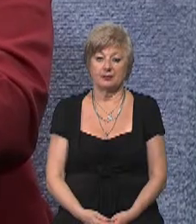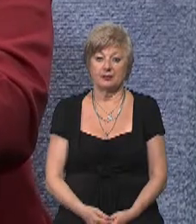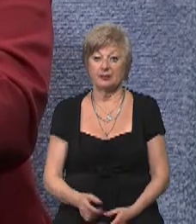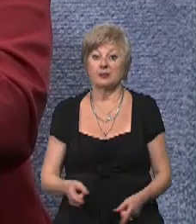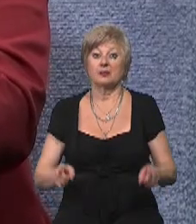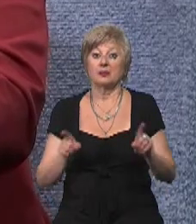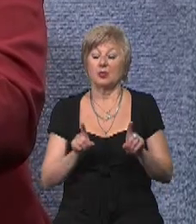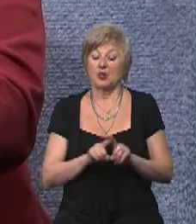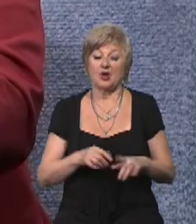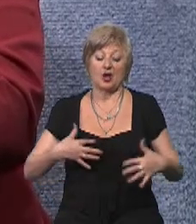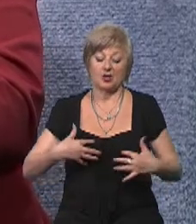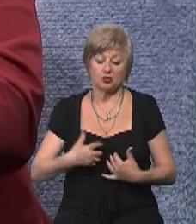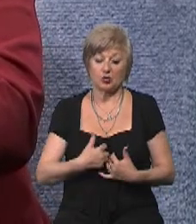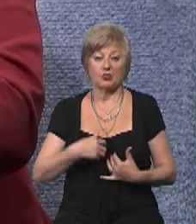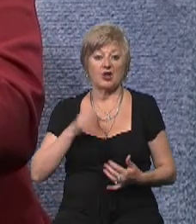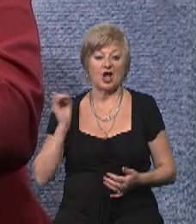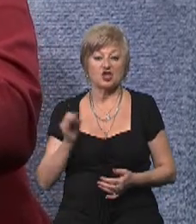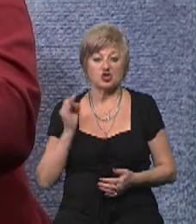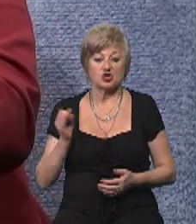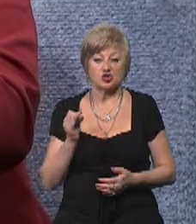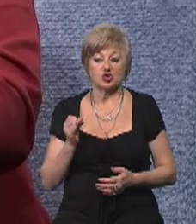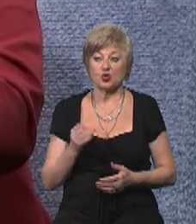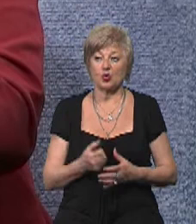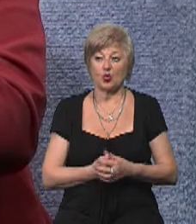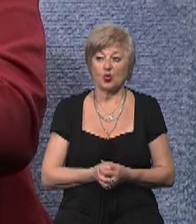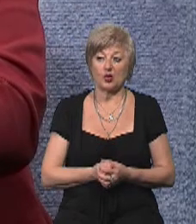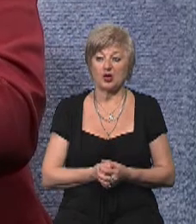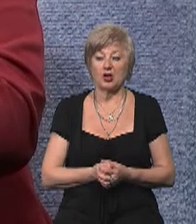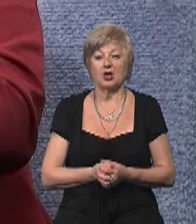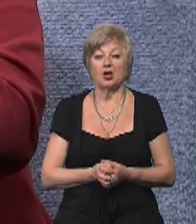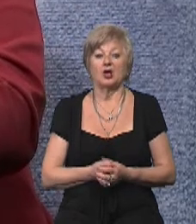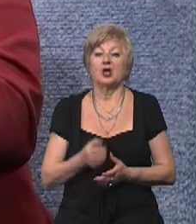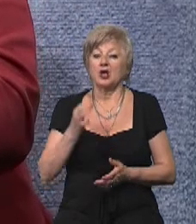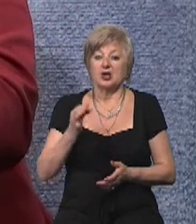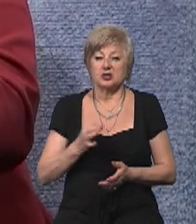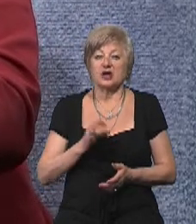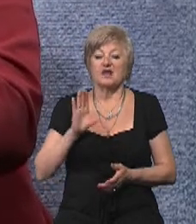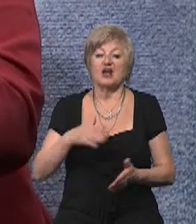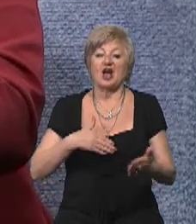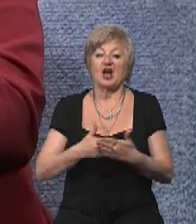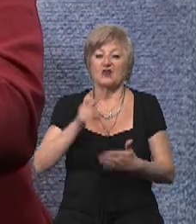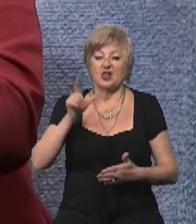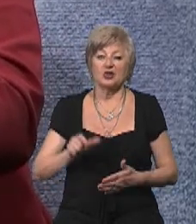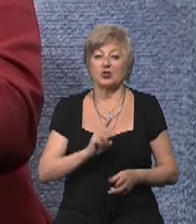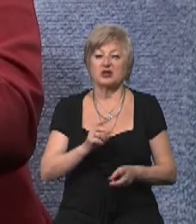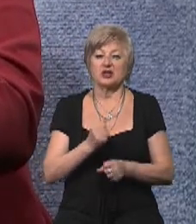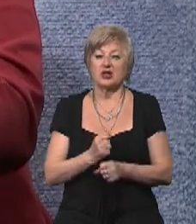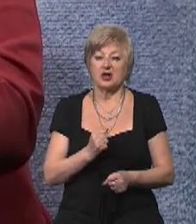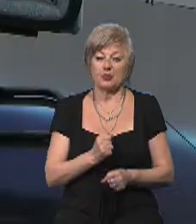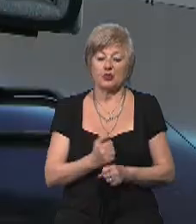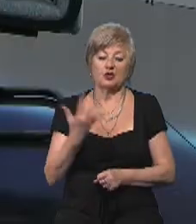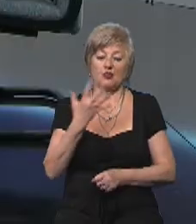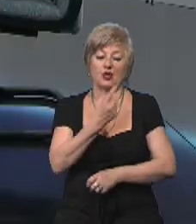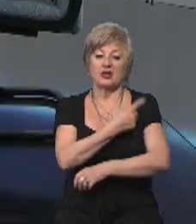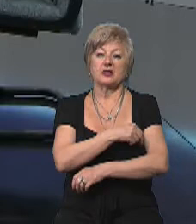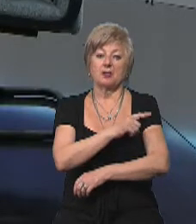Отака сумна історія. І, пані Анастасія, скажіть, будь ласка, ви як волонтерка, яка працює в 5-й лікарні